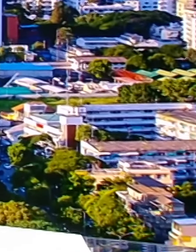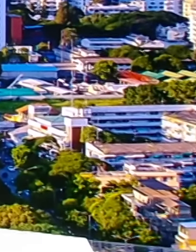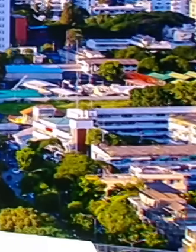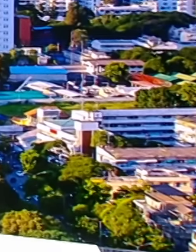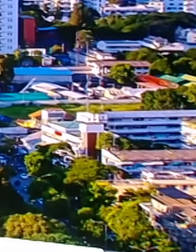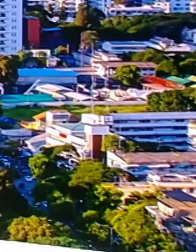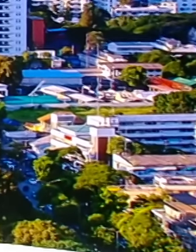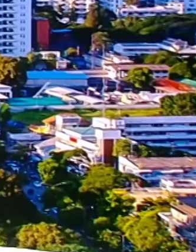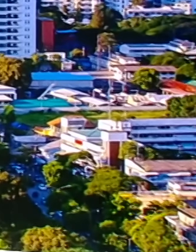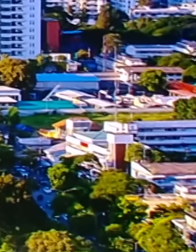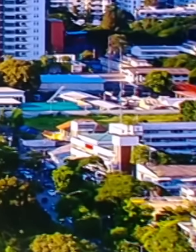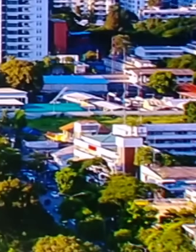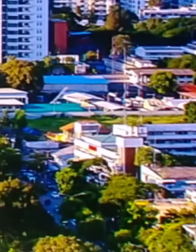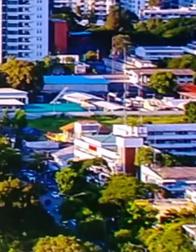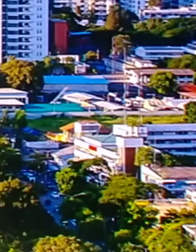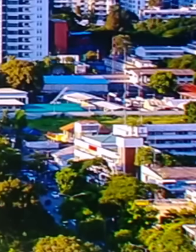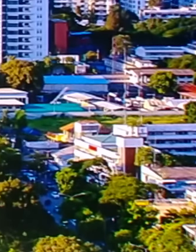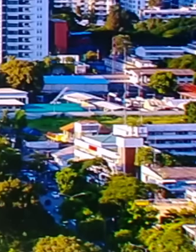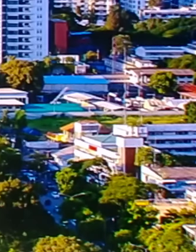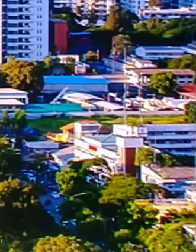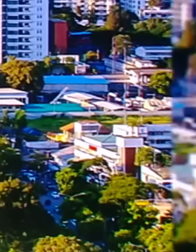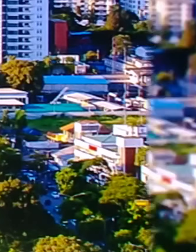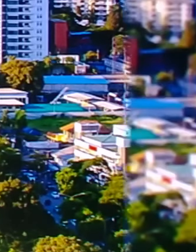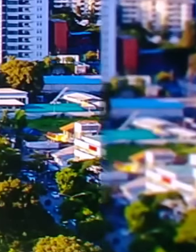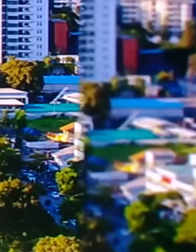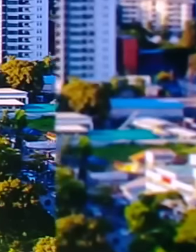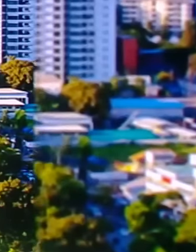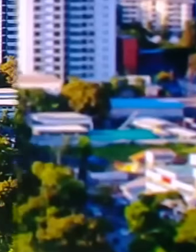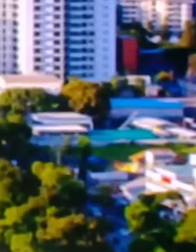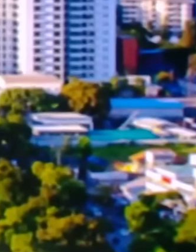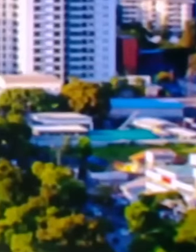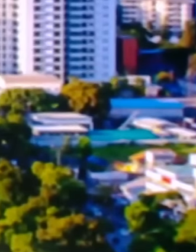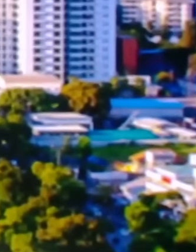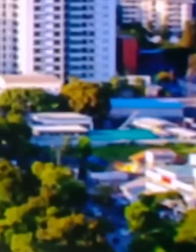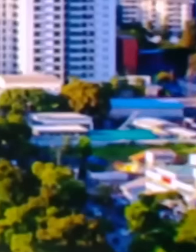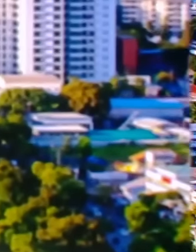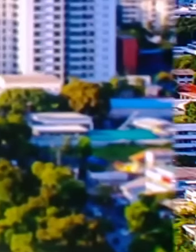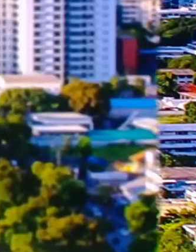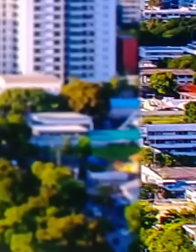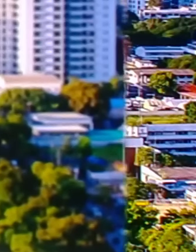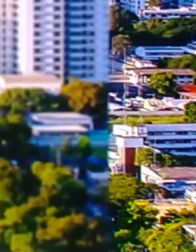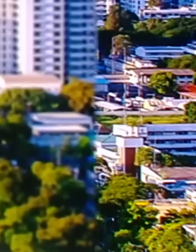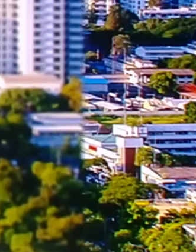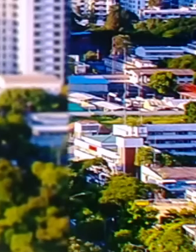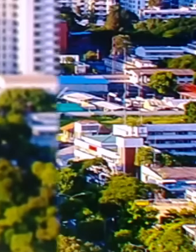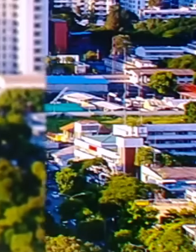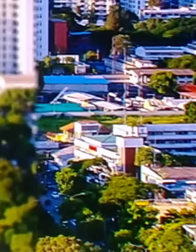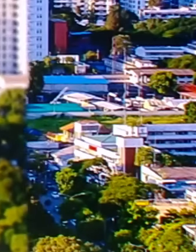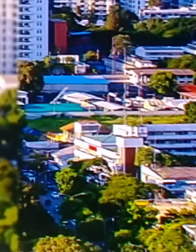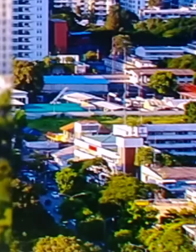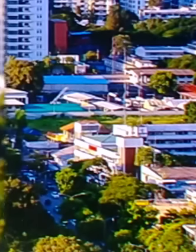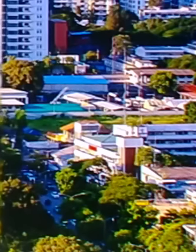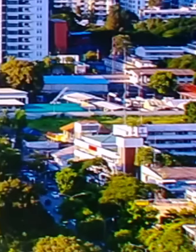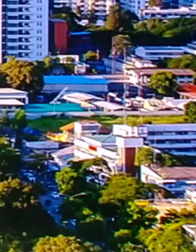ข่าวดีข่าวใหญ่นะคะที่ทางกระทรวงทรัพยากรธรรมชาติและสิ่งแวดล้อมได้มีการแถลงไว้นะคะเมื่อวันที่ 12มิถุนายนที่ผ่านมาว่าบ้านเรา